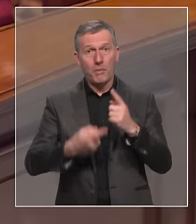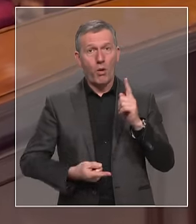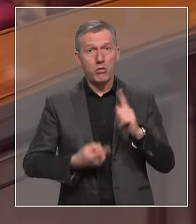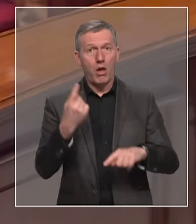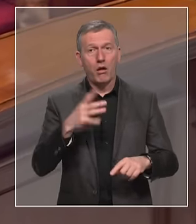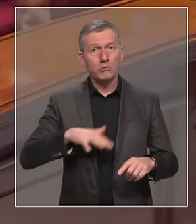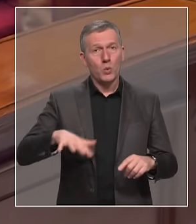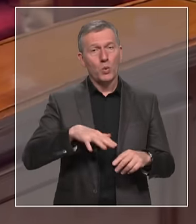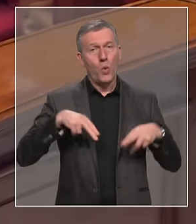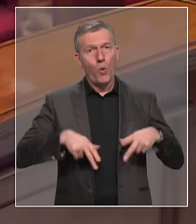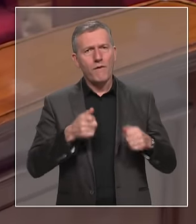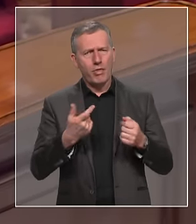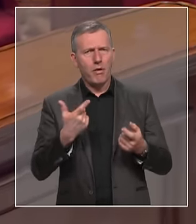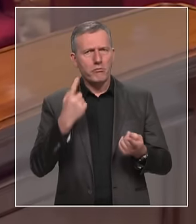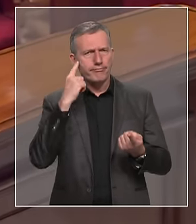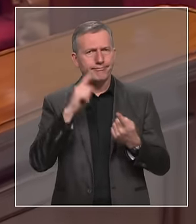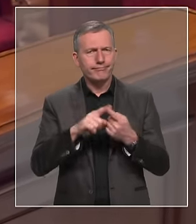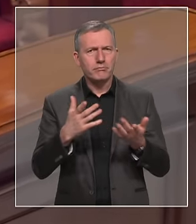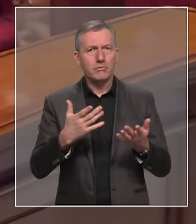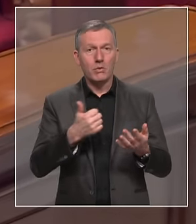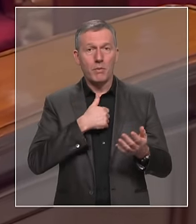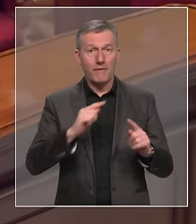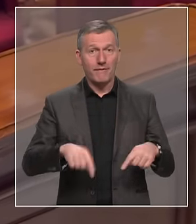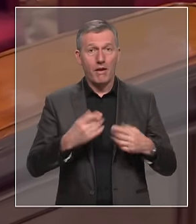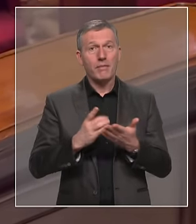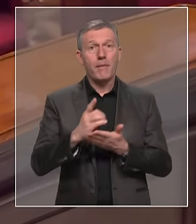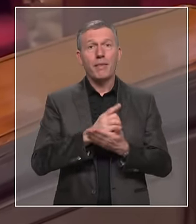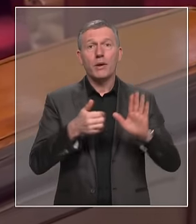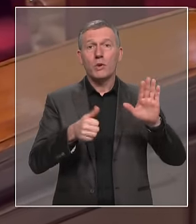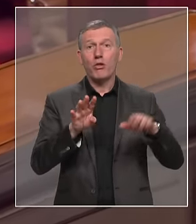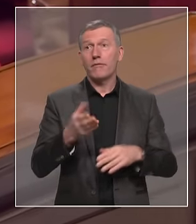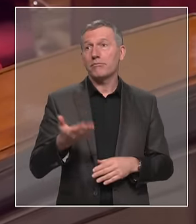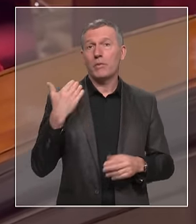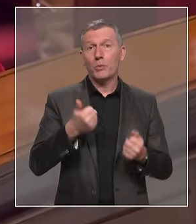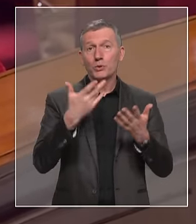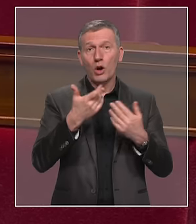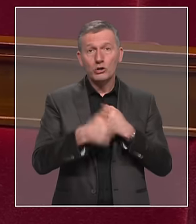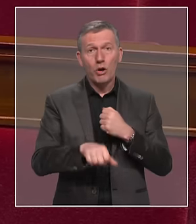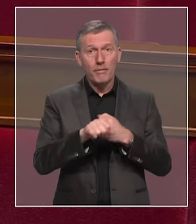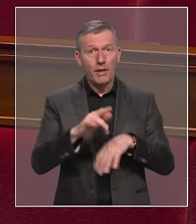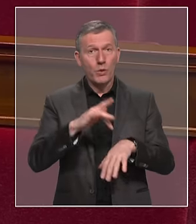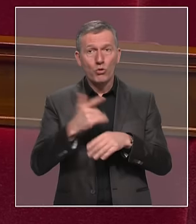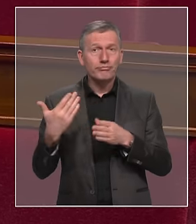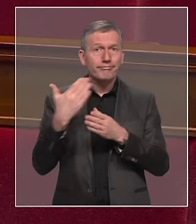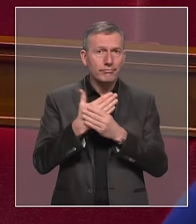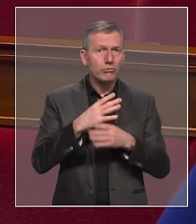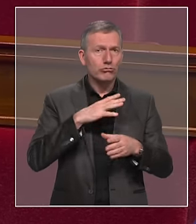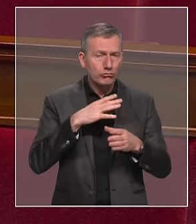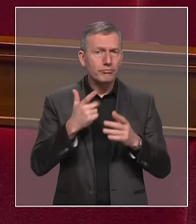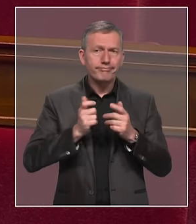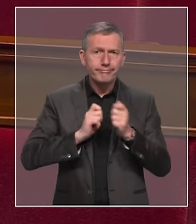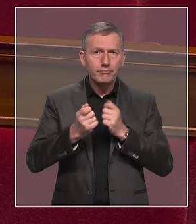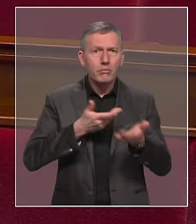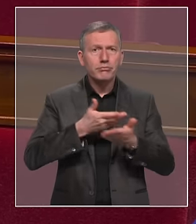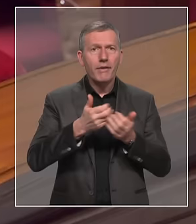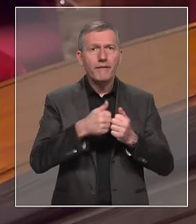mon gouvernement. Il se trouve d'ailleurs, et j'y reviendrai, que j'étais dans le Rhône il y a quelques semaines et donc j'ai pu être directement interpellé sur ce sujet-là, échanger par ailleurs